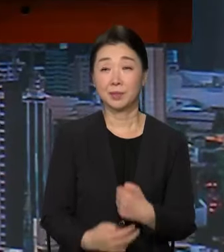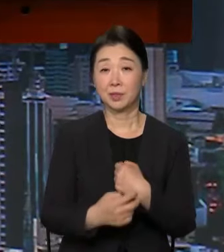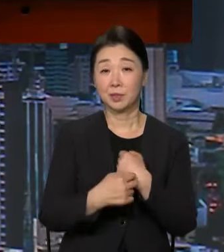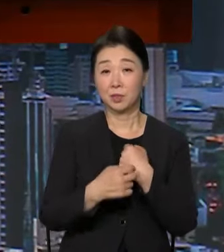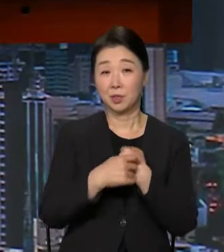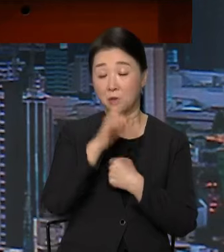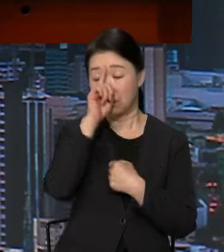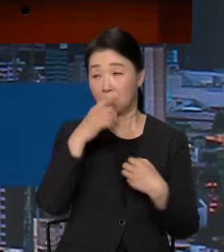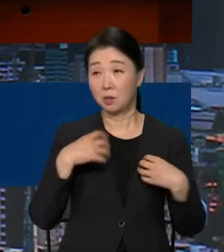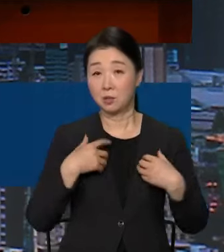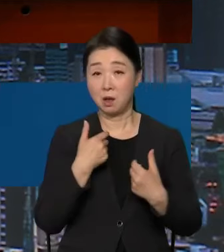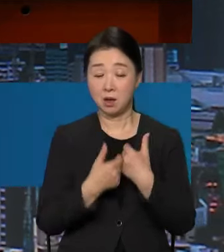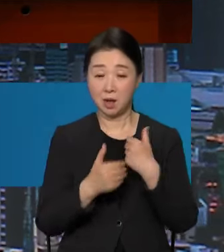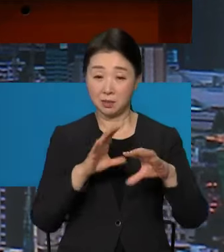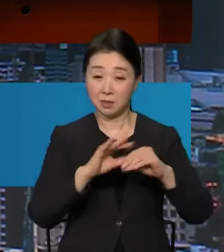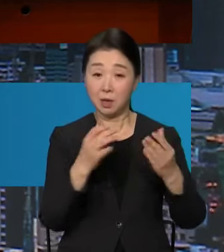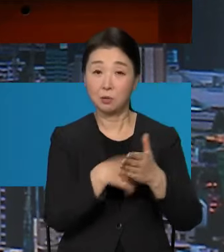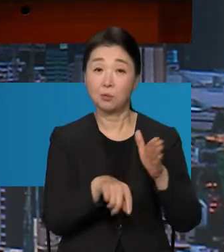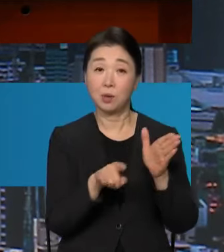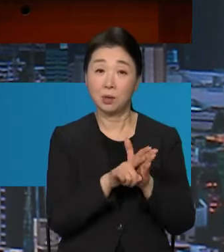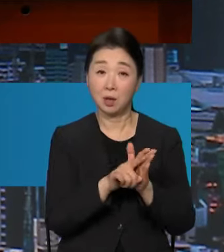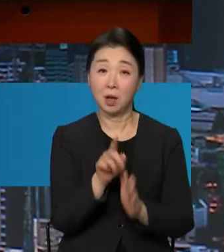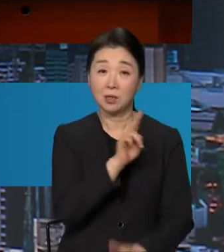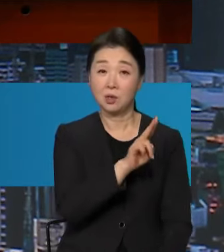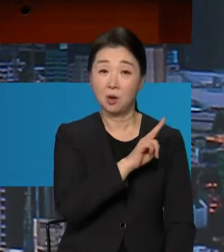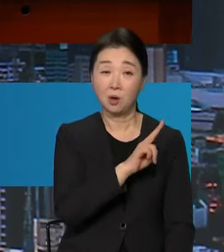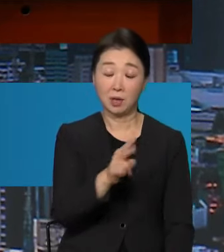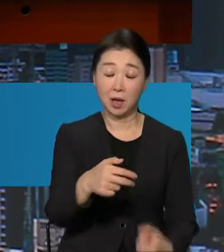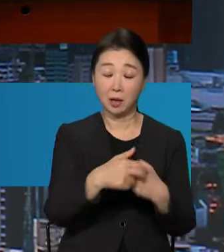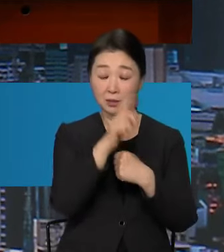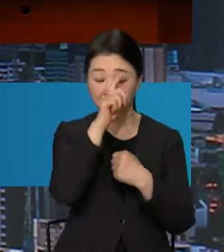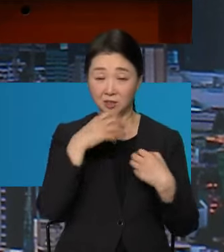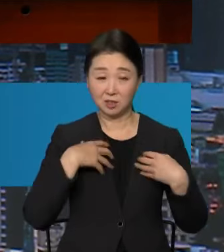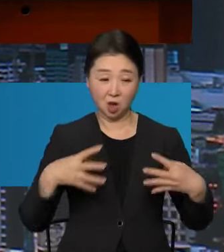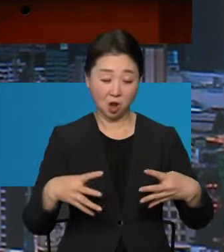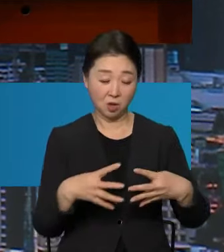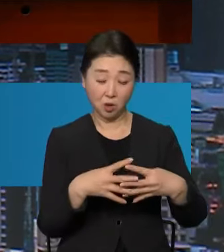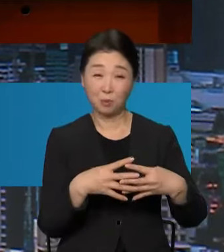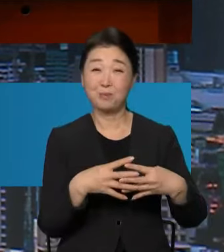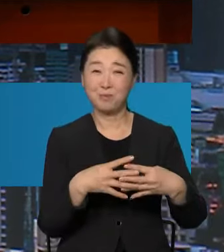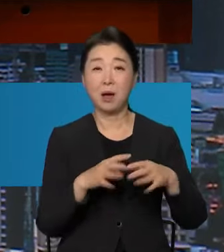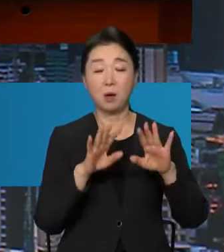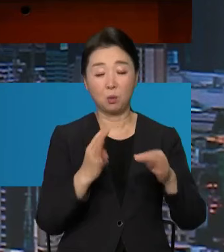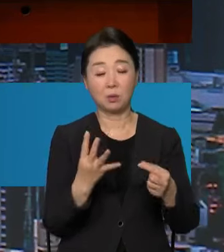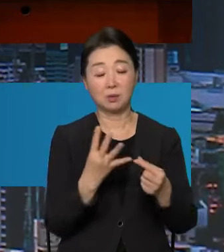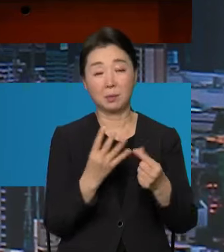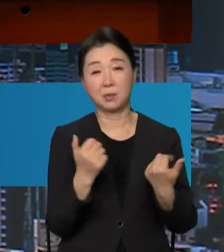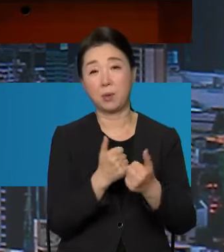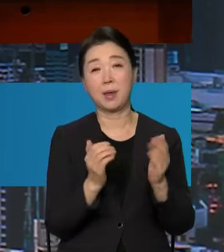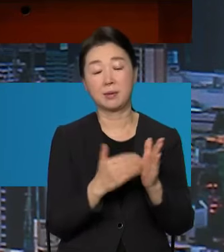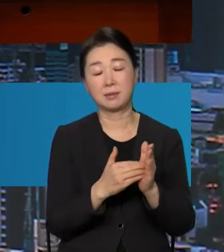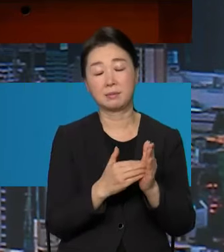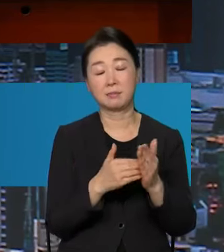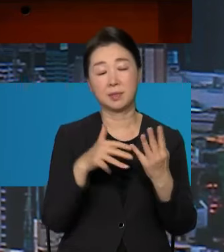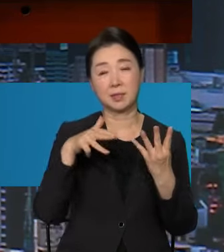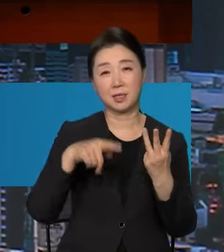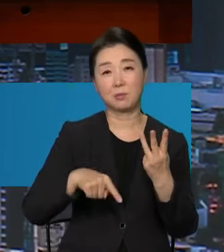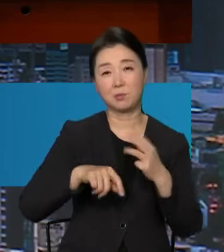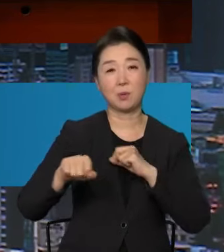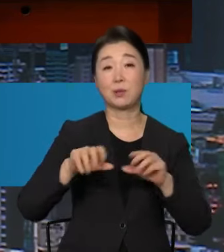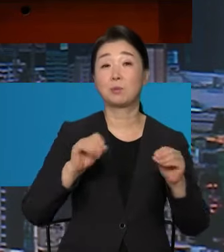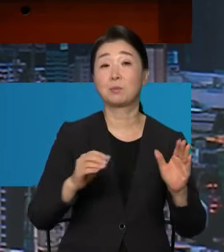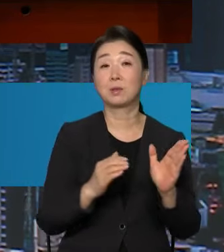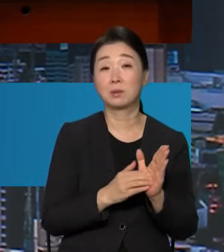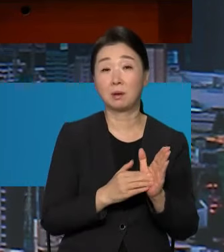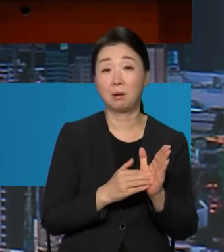의정 갈등을 풀기 위해 만들어진 여야 의정협의체가 네 번째 회의를 끝으로 3주 만에 활동을 멈췄습니다.